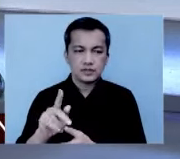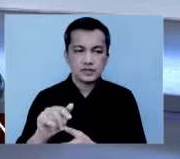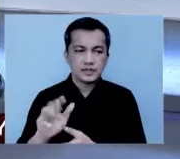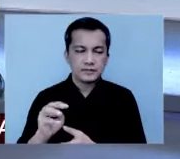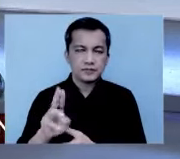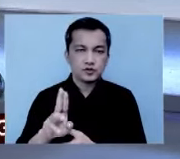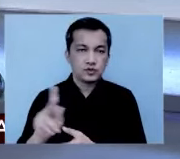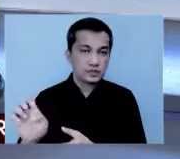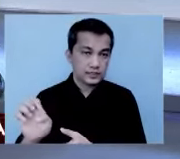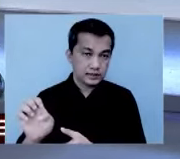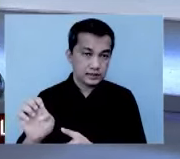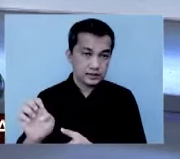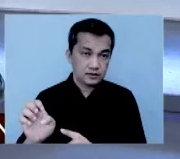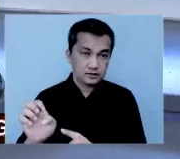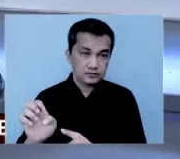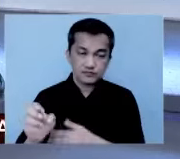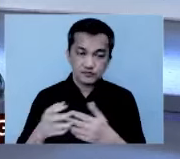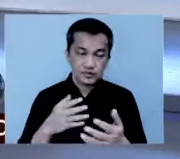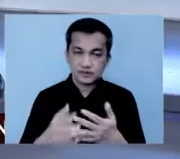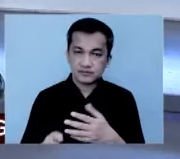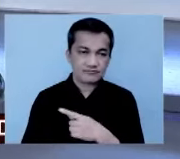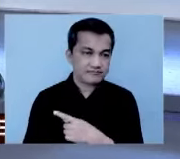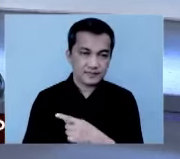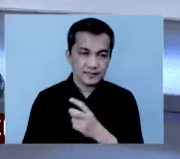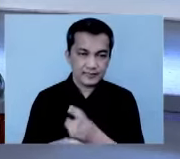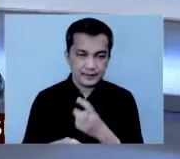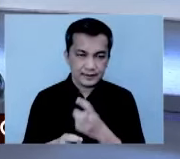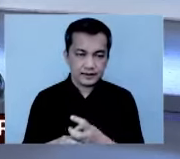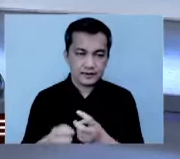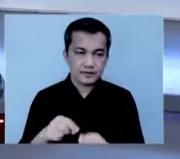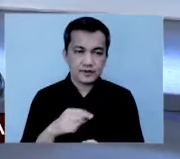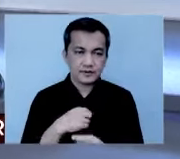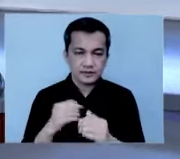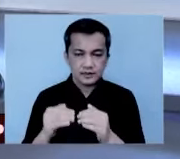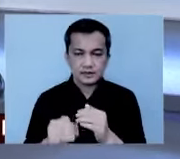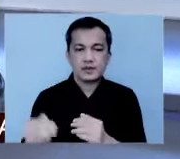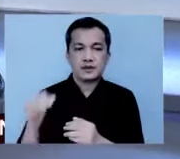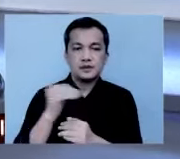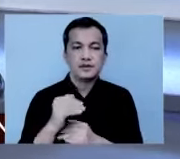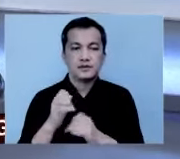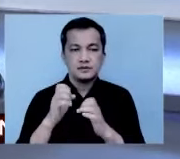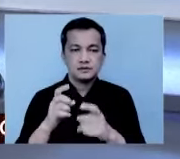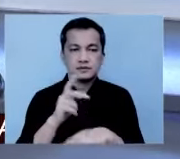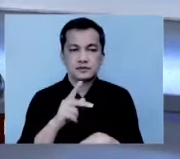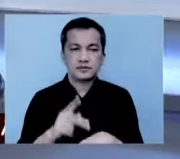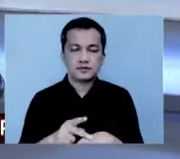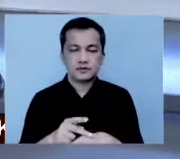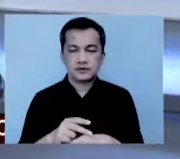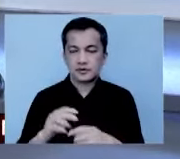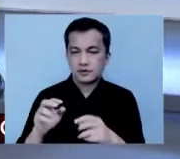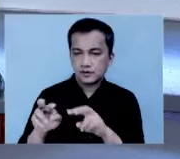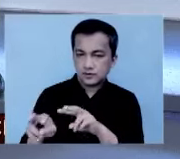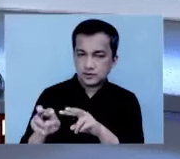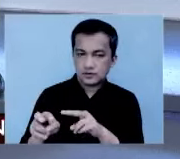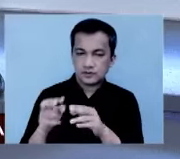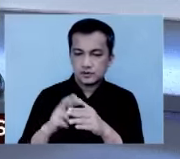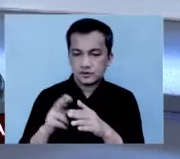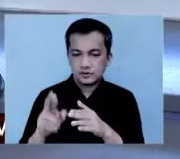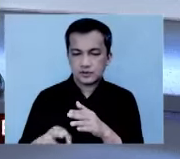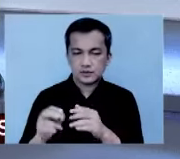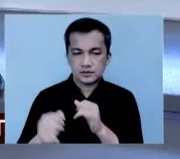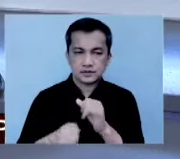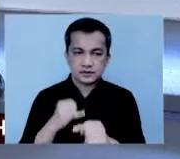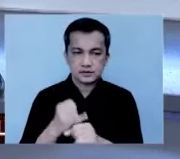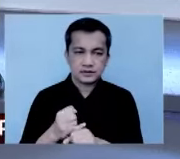UE. Pero sa kabila po nito, hirap pa rin tayong maiahon ng edukasyon ng bansa kung titingnan mo po ang mga resulta ng mga international